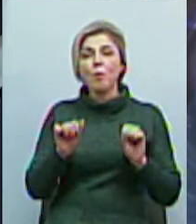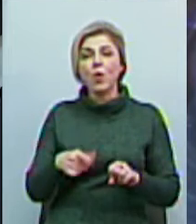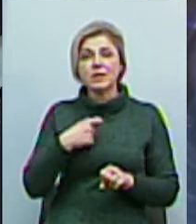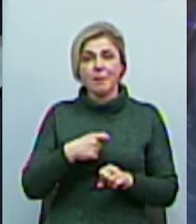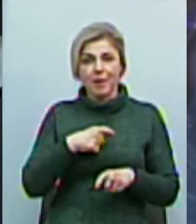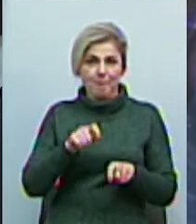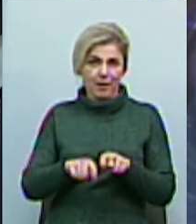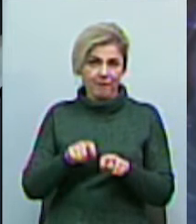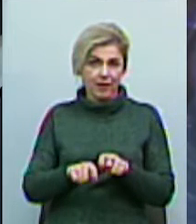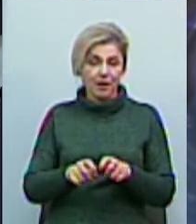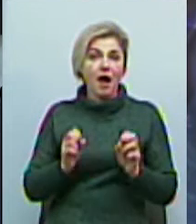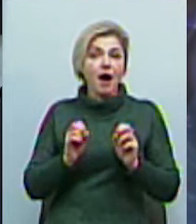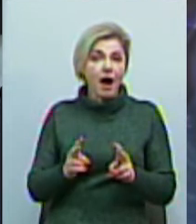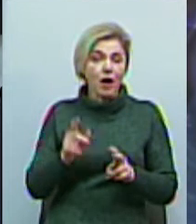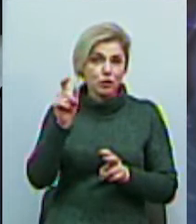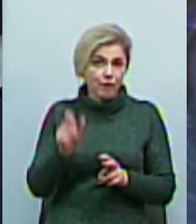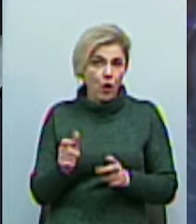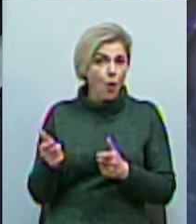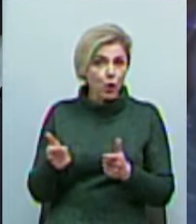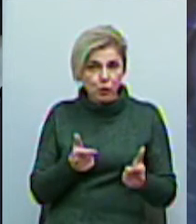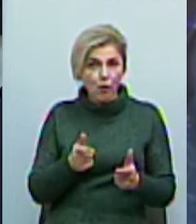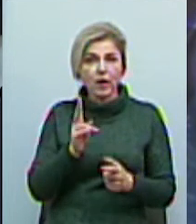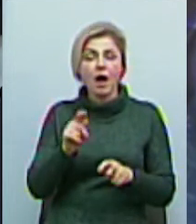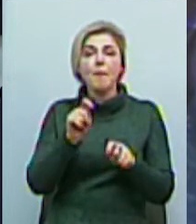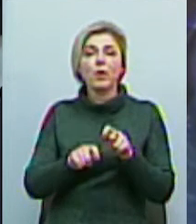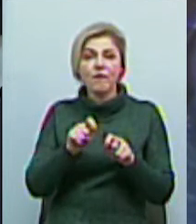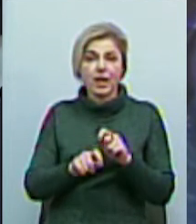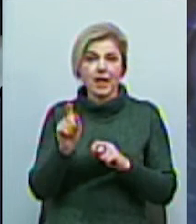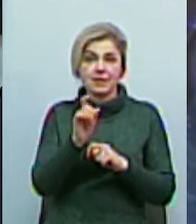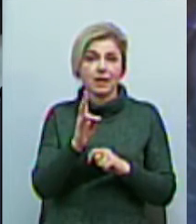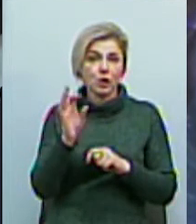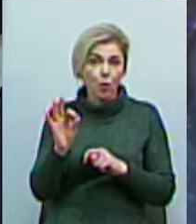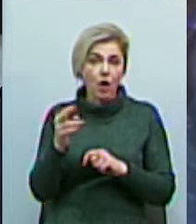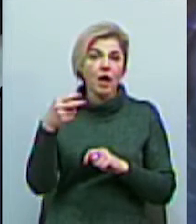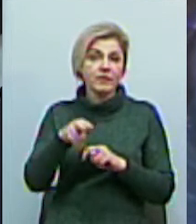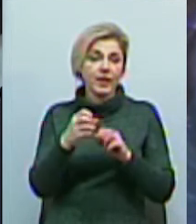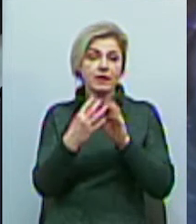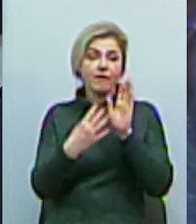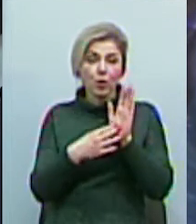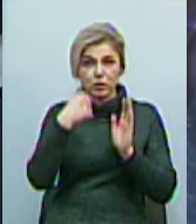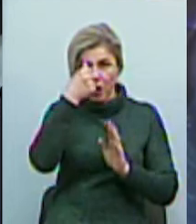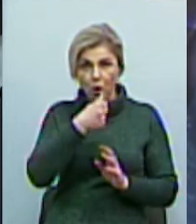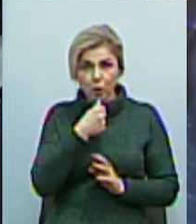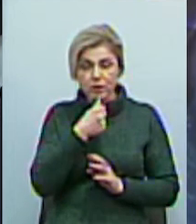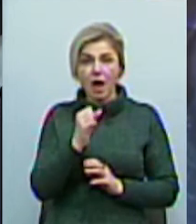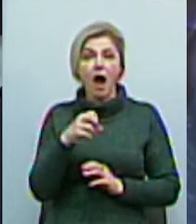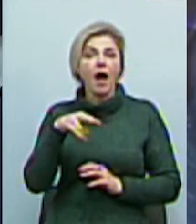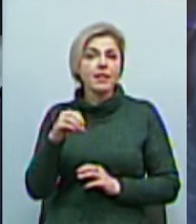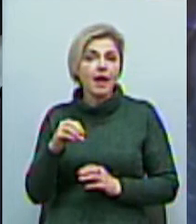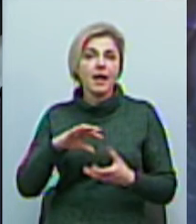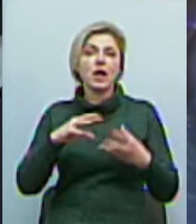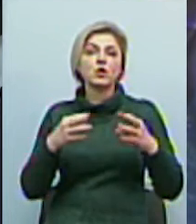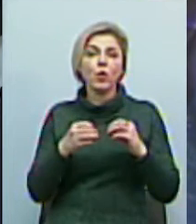перевірити, наскільки вона готова до проходження зовнішнього незалежного оцінювання 2019 році. Але